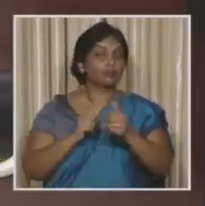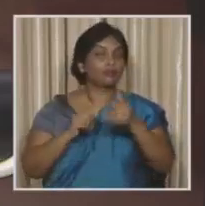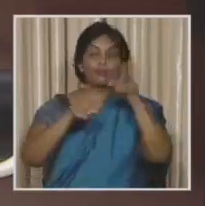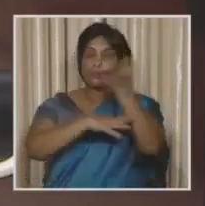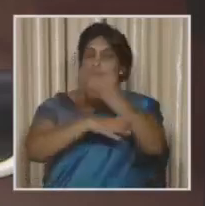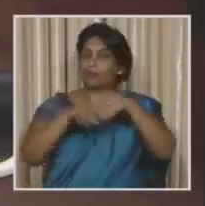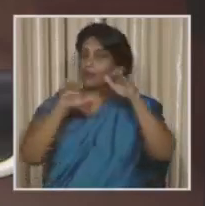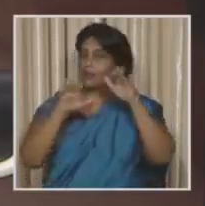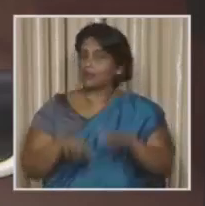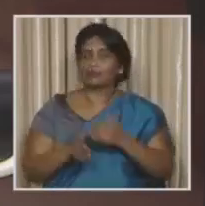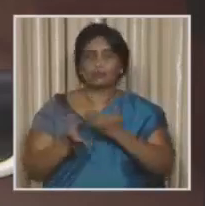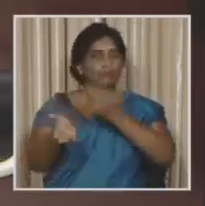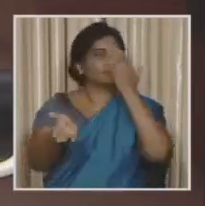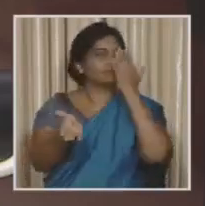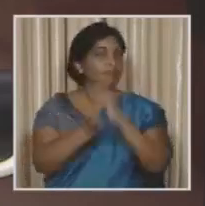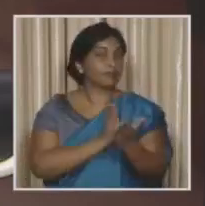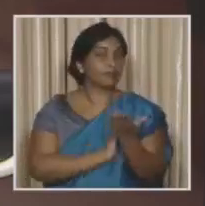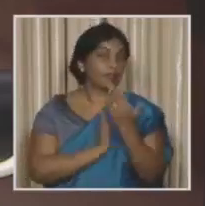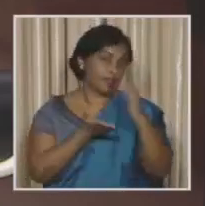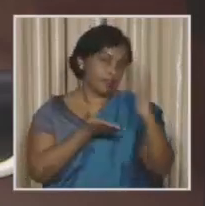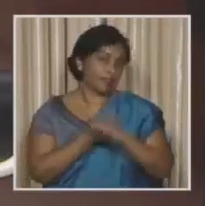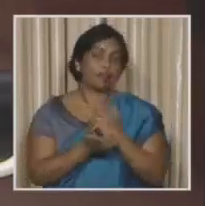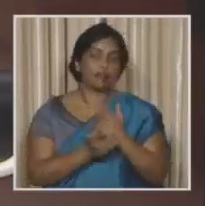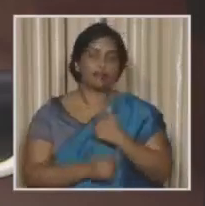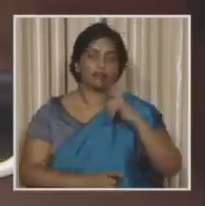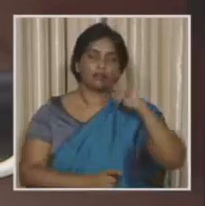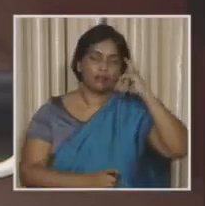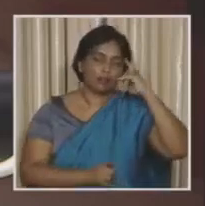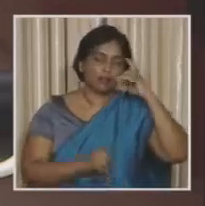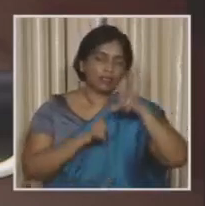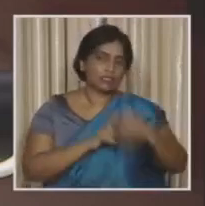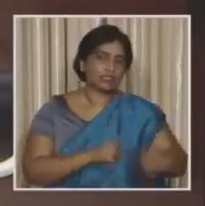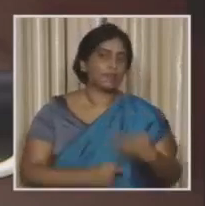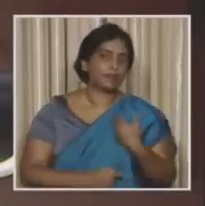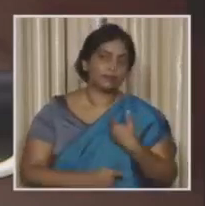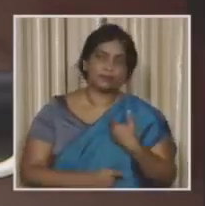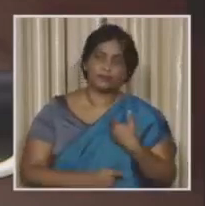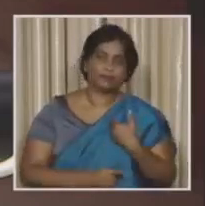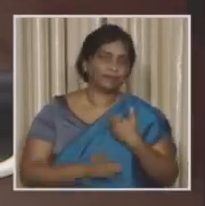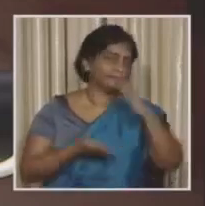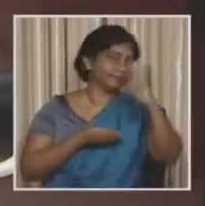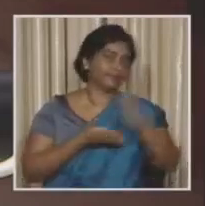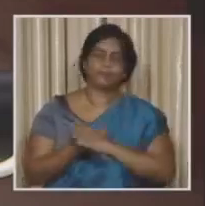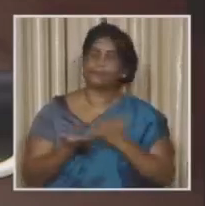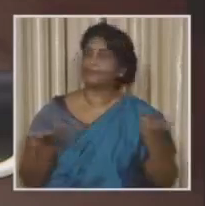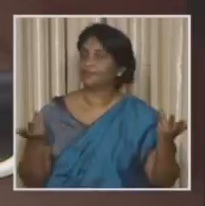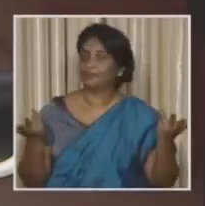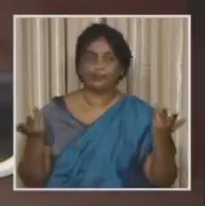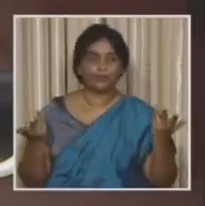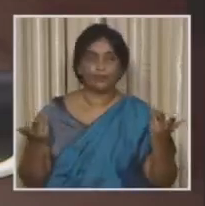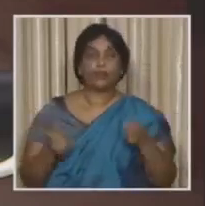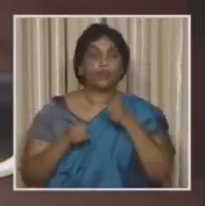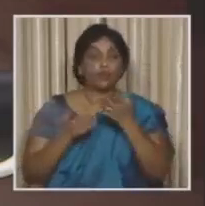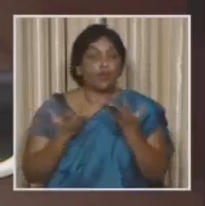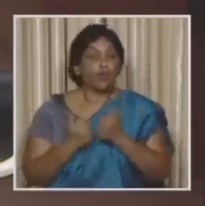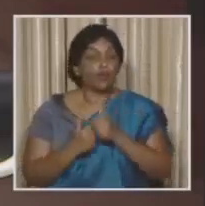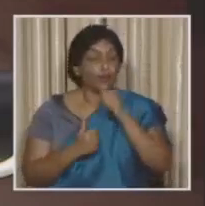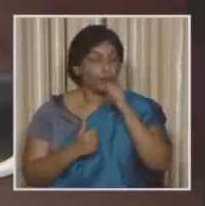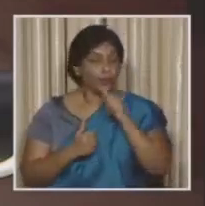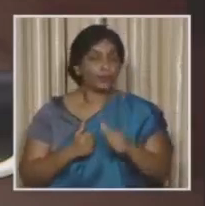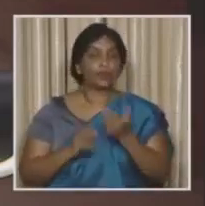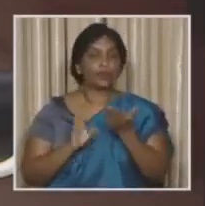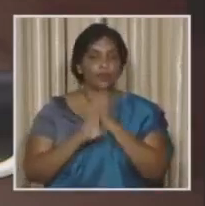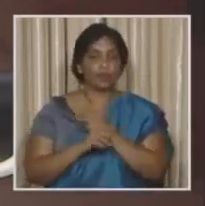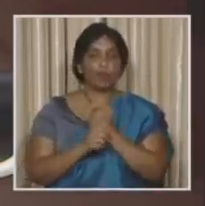තියාගෙන යුක්තිය ඉල්ලනවා නම් ඒක මානසික ආබාධයක්. මොකද යුක්තිය දෙන්නේ නැහැ. මොන්ට ඕන සැබෑවෙම දැන් අර